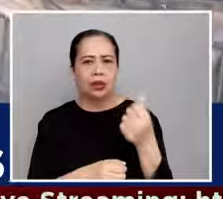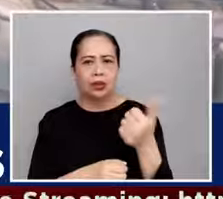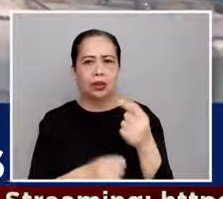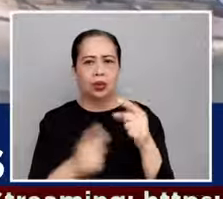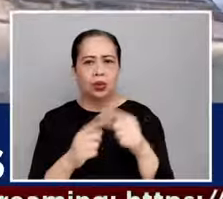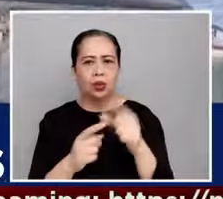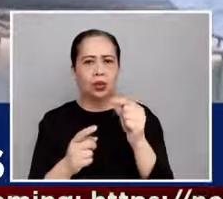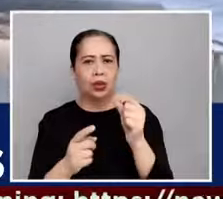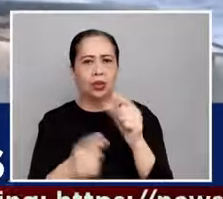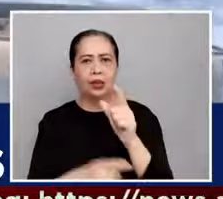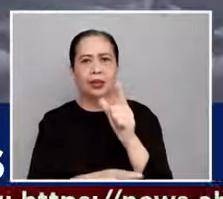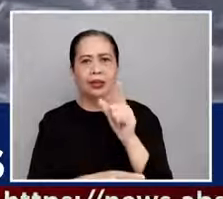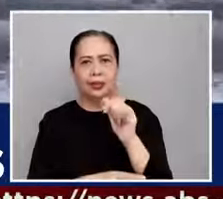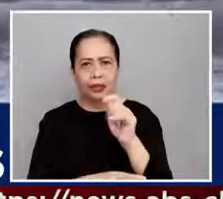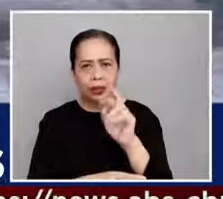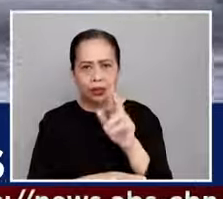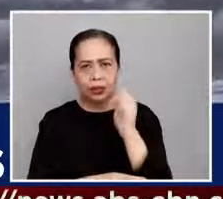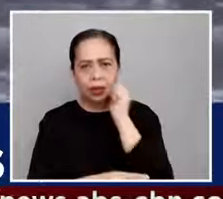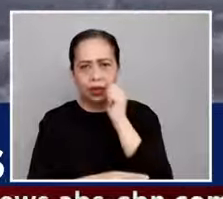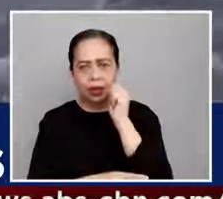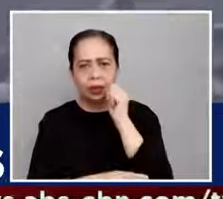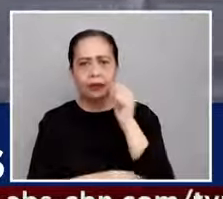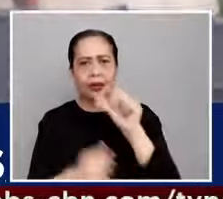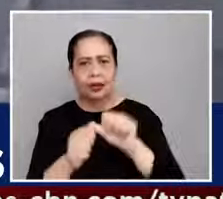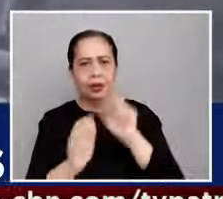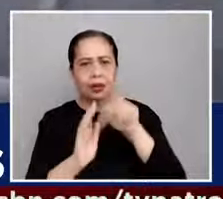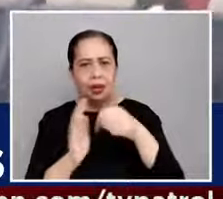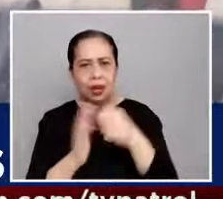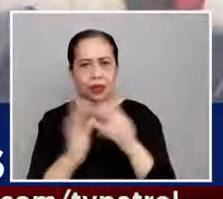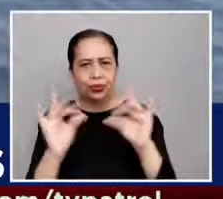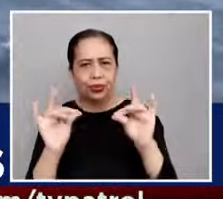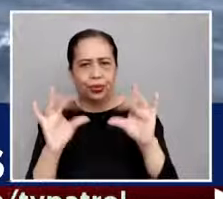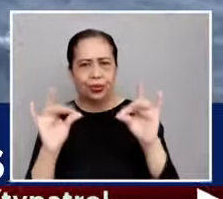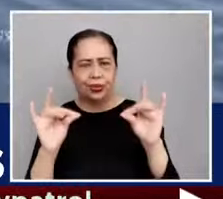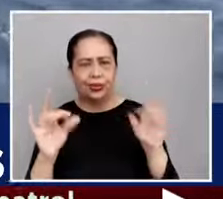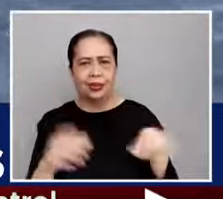10 hanggang 20 litro kada oras ang nakukolekta nilang malapot na langis.